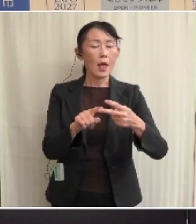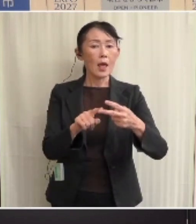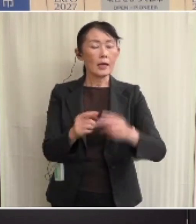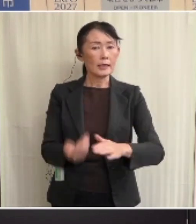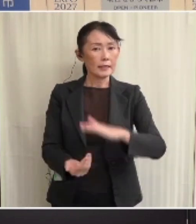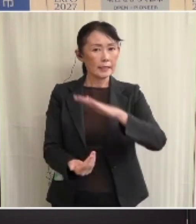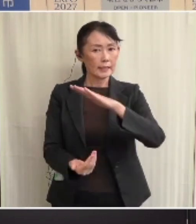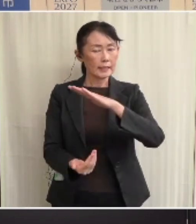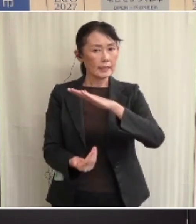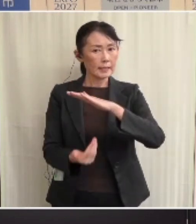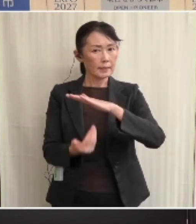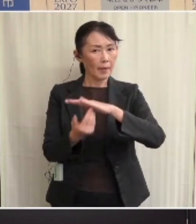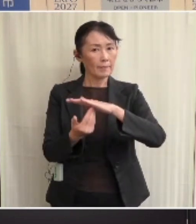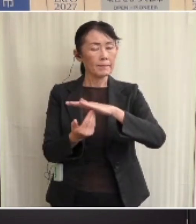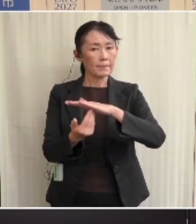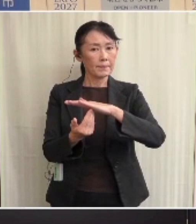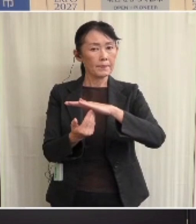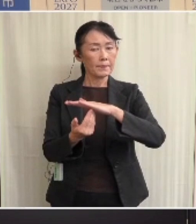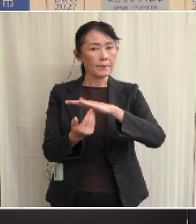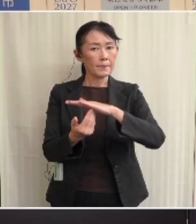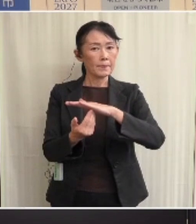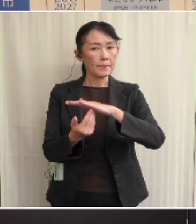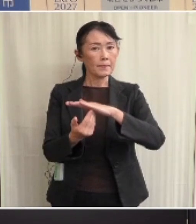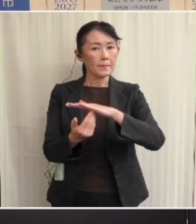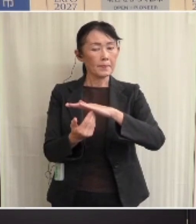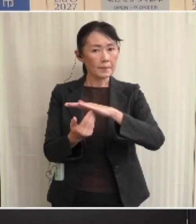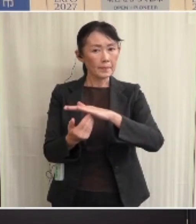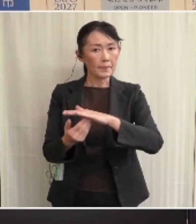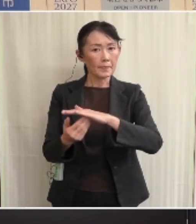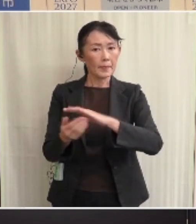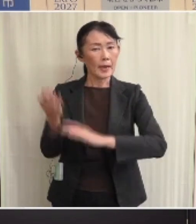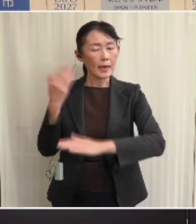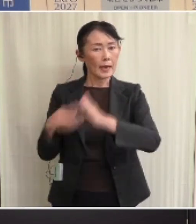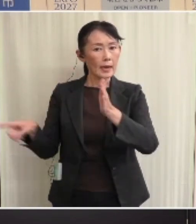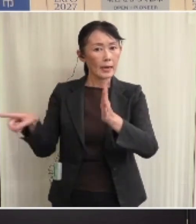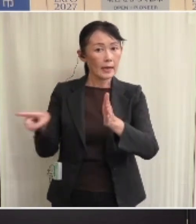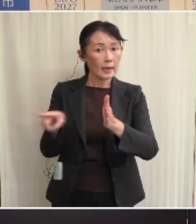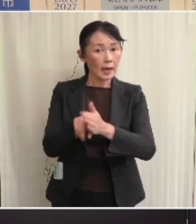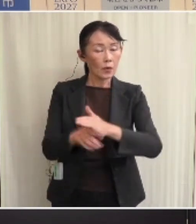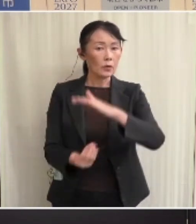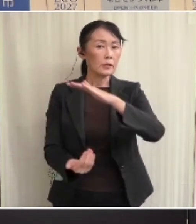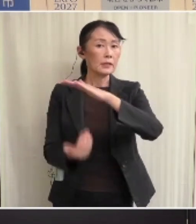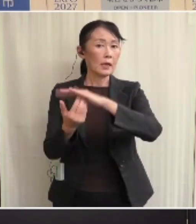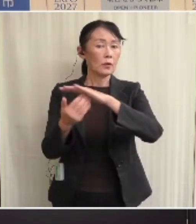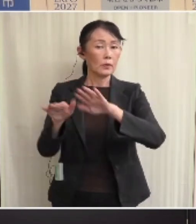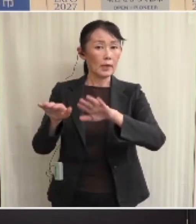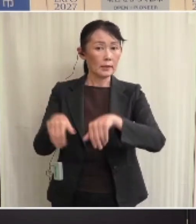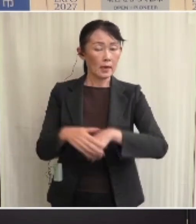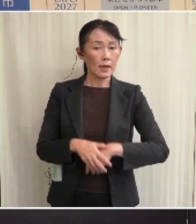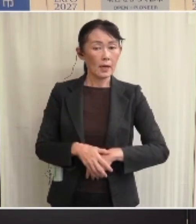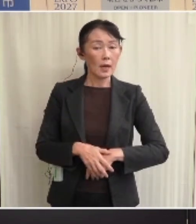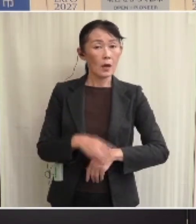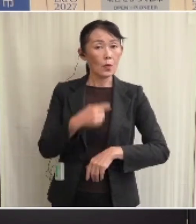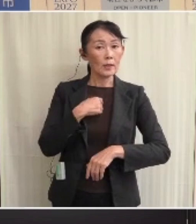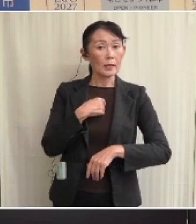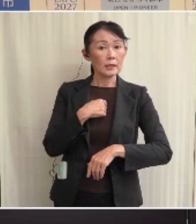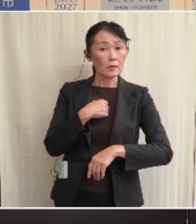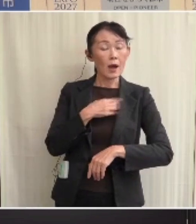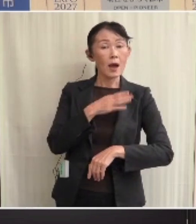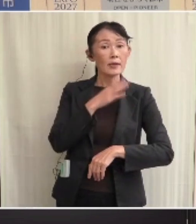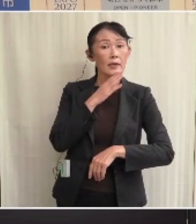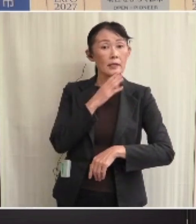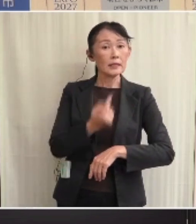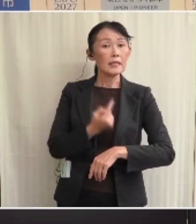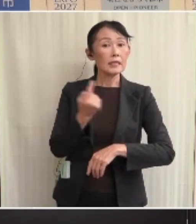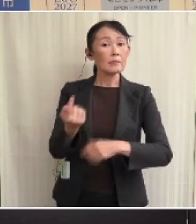一番過去最高でしたけども、私現地行きましたが、ま